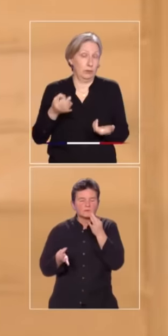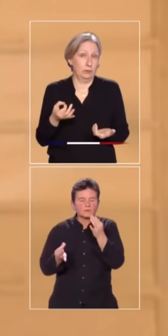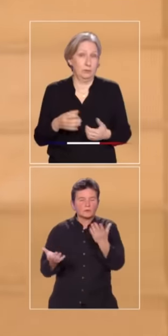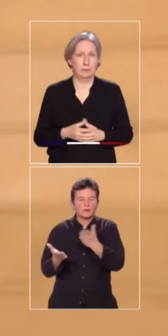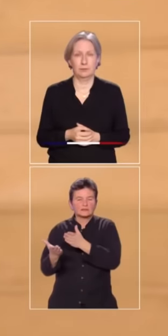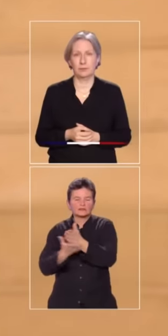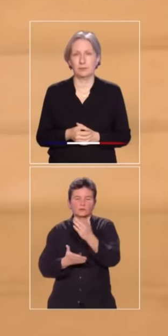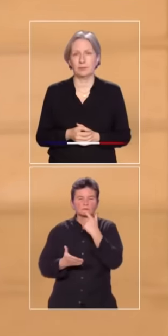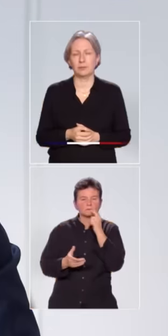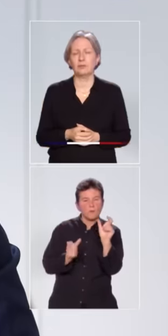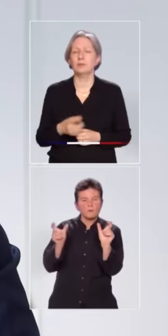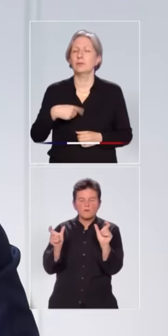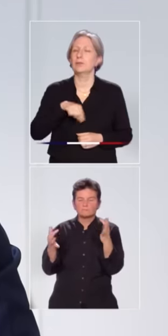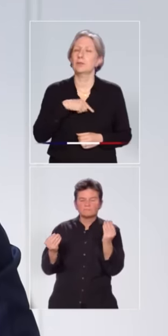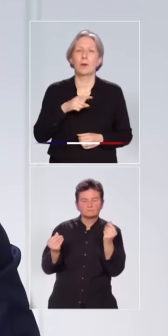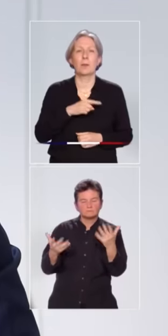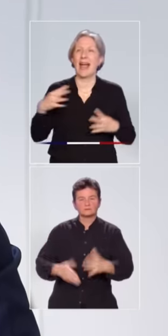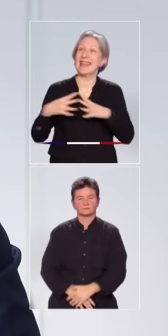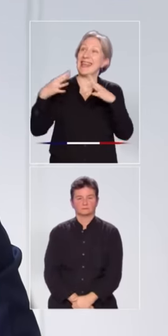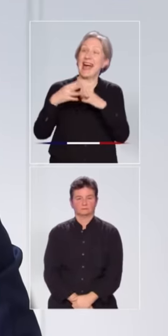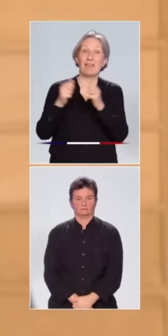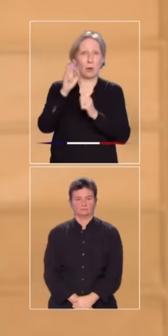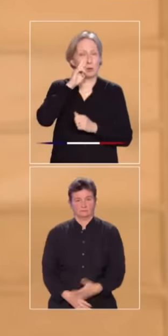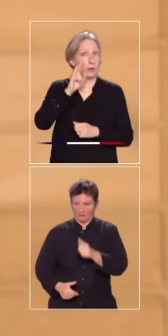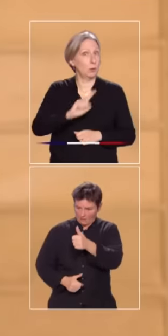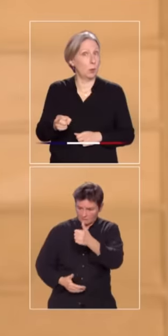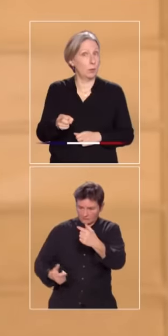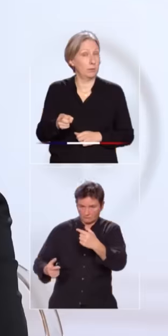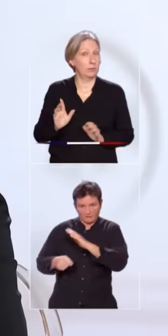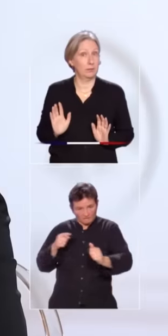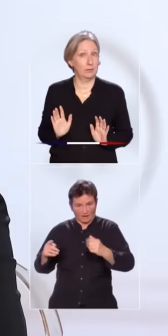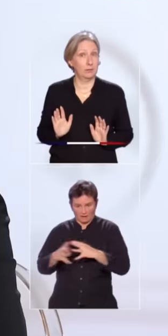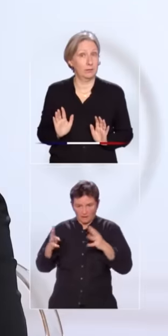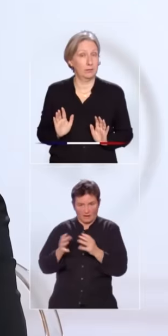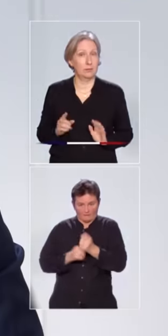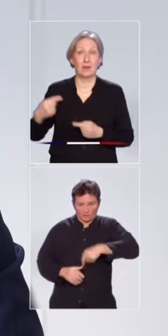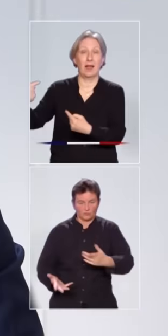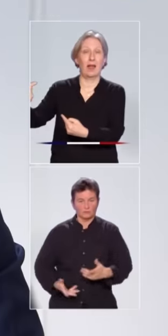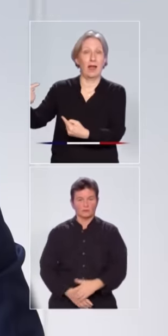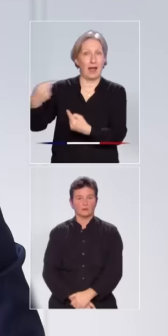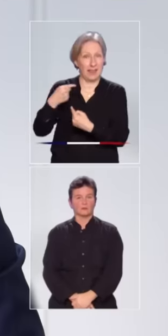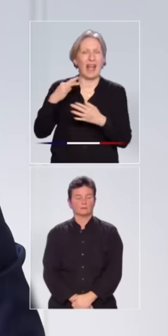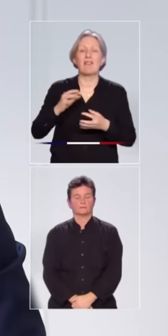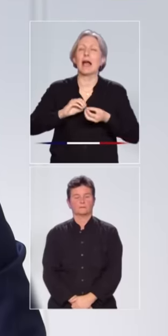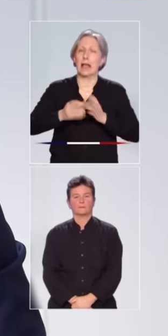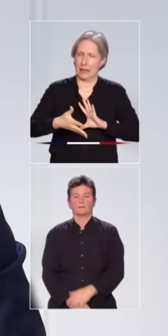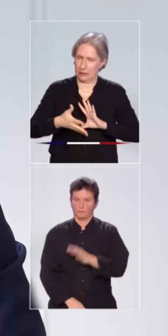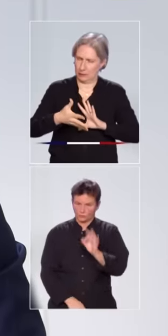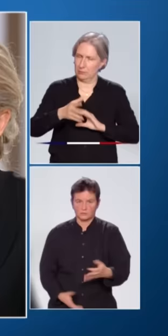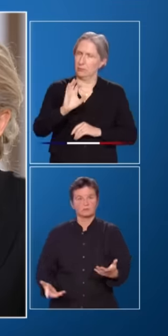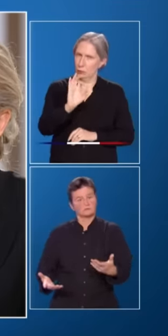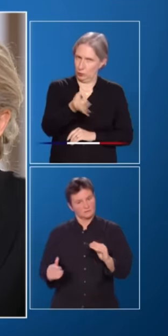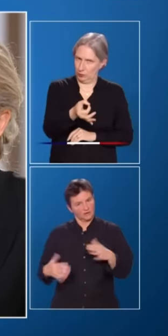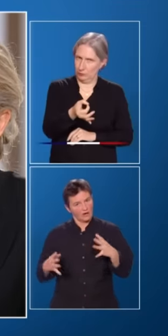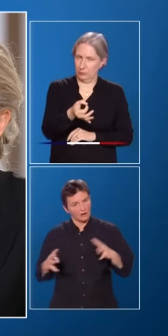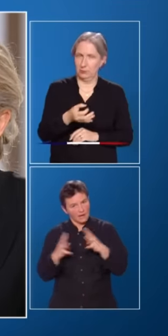entre adversaire et ennemi ? Nous ne faisons pas la guerre à la Russie. Mais elle nous fait la guerre. Vous voulez qu'elle soit... Elle nous attaque sur le plan cyber. Oui, mais... c'est une forme